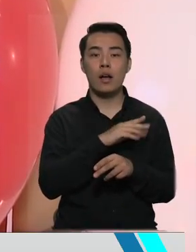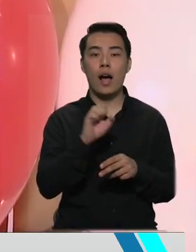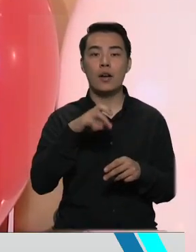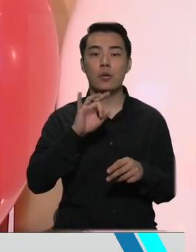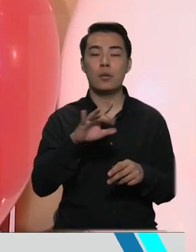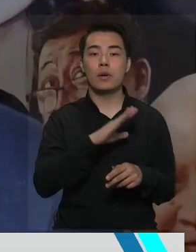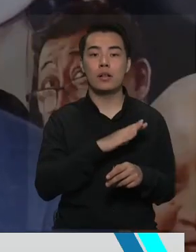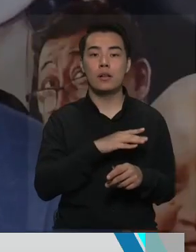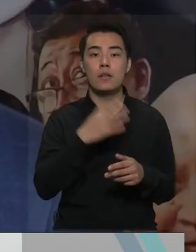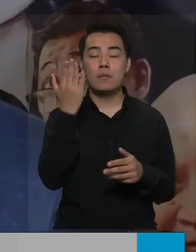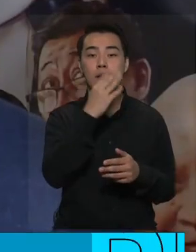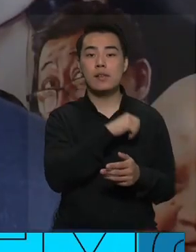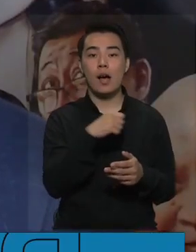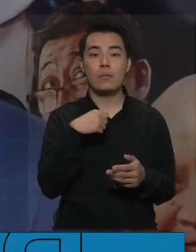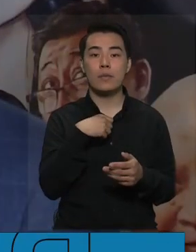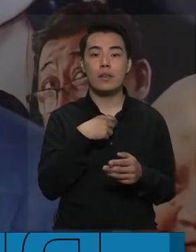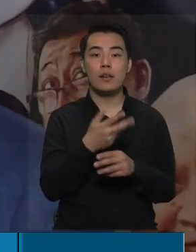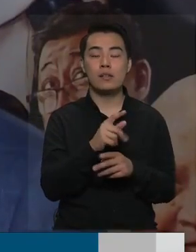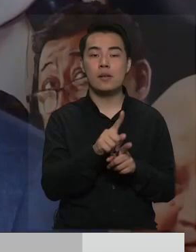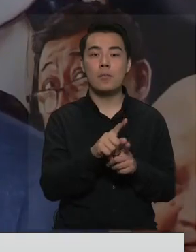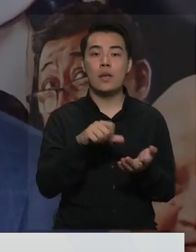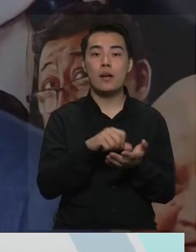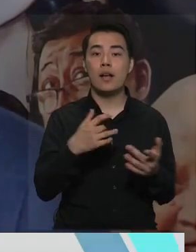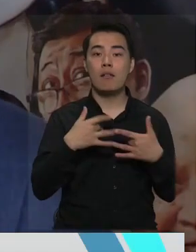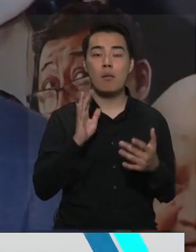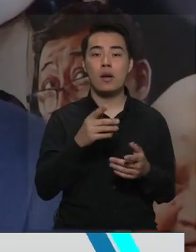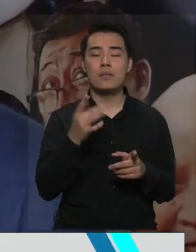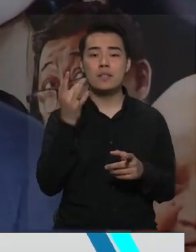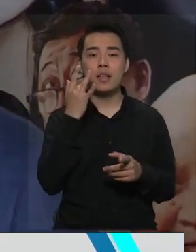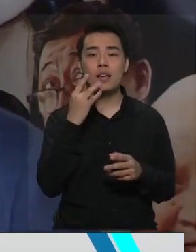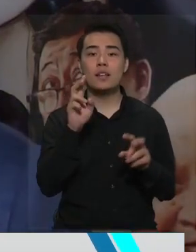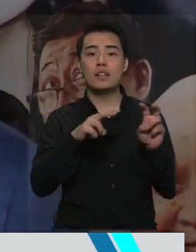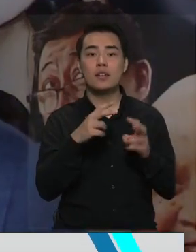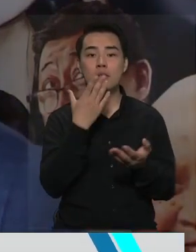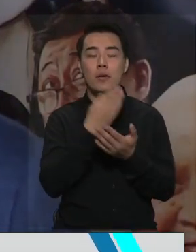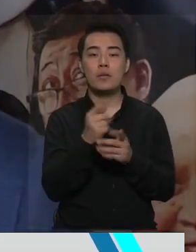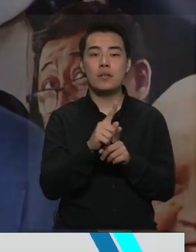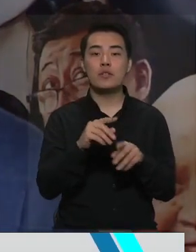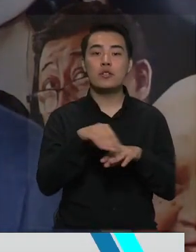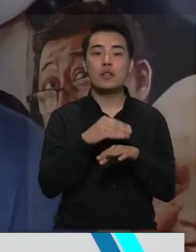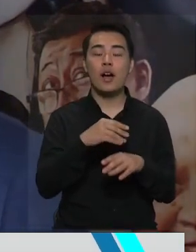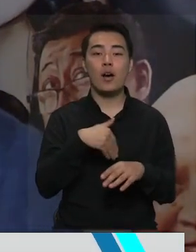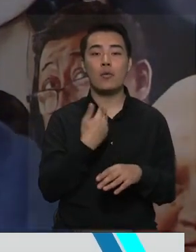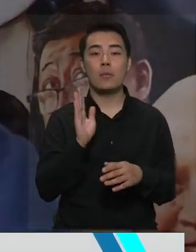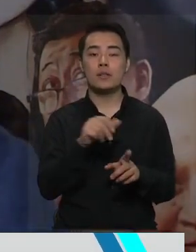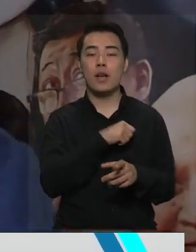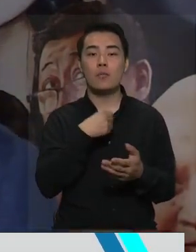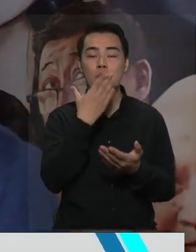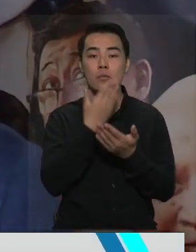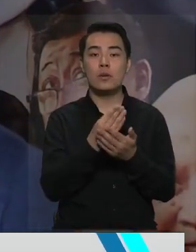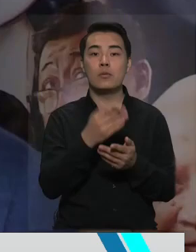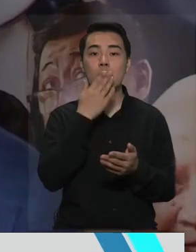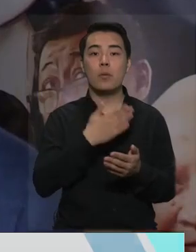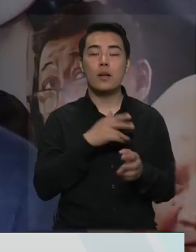актерство в фильме Я играю такого персонажа который постоянно ищет себе невесту и хочет себе найти настоящую любовь